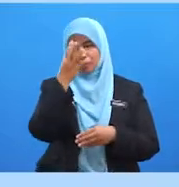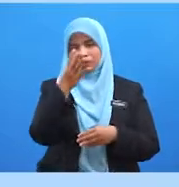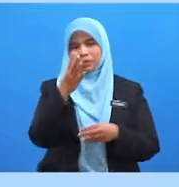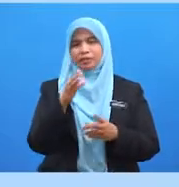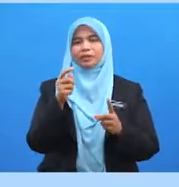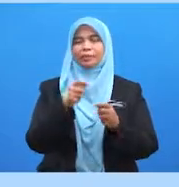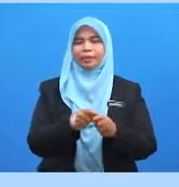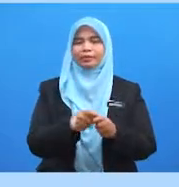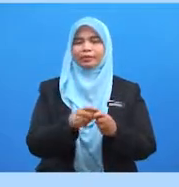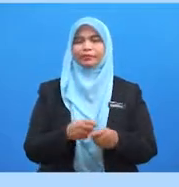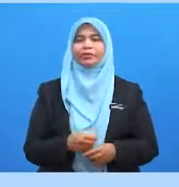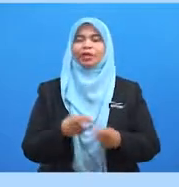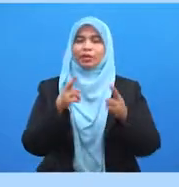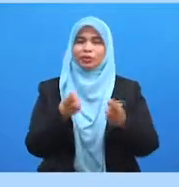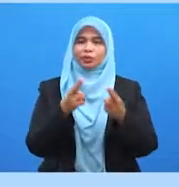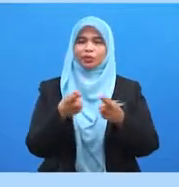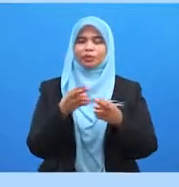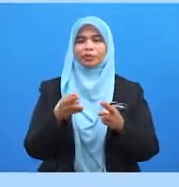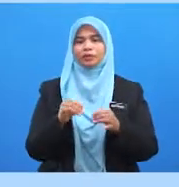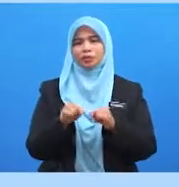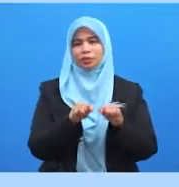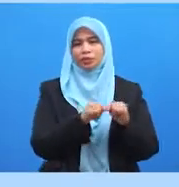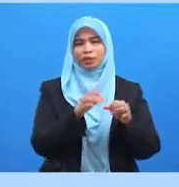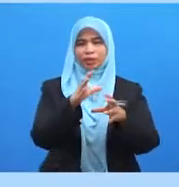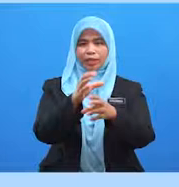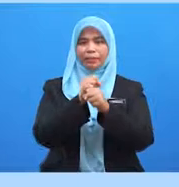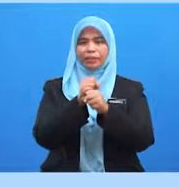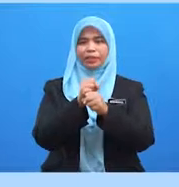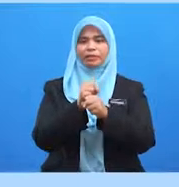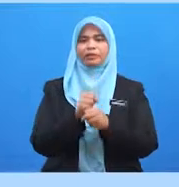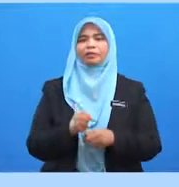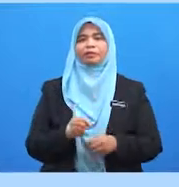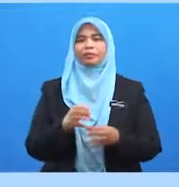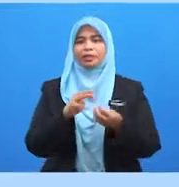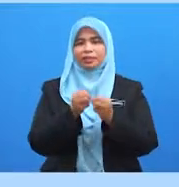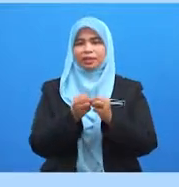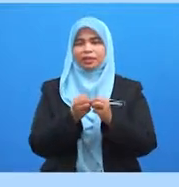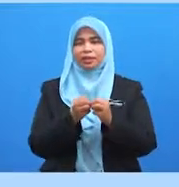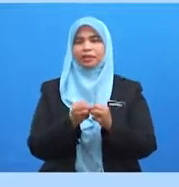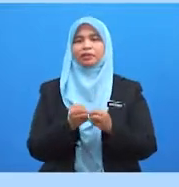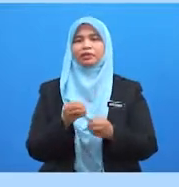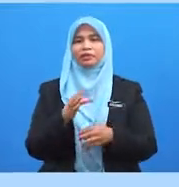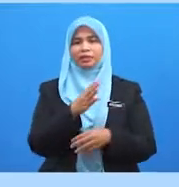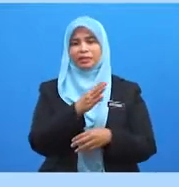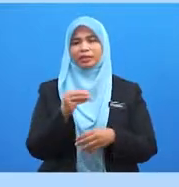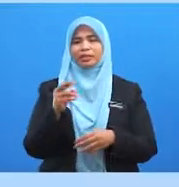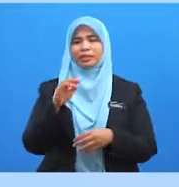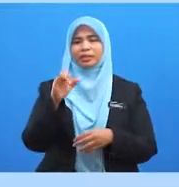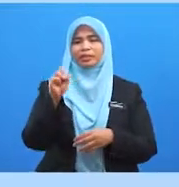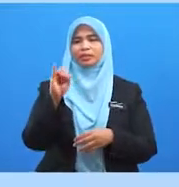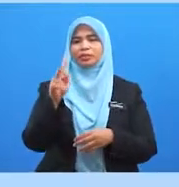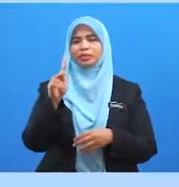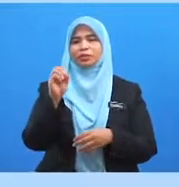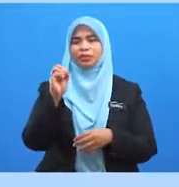tepat, usahawan juga dapat menjangka masalah dan risiko yang